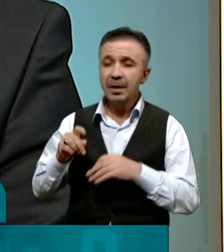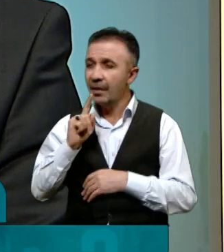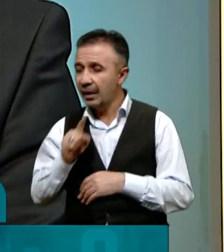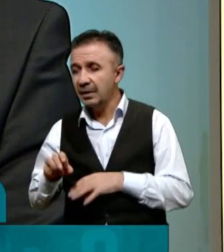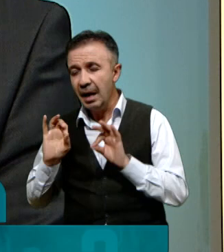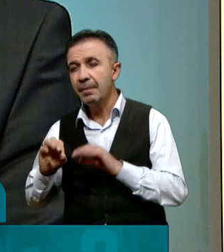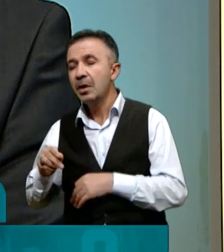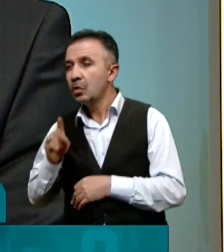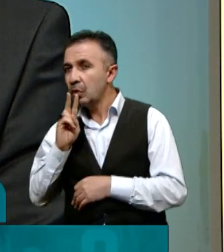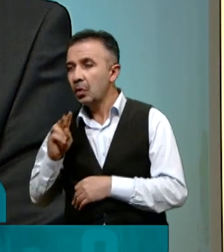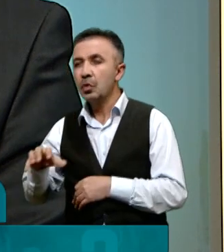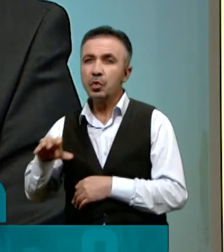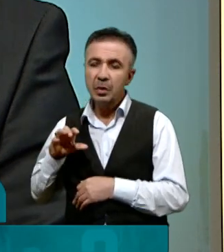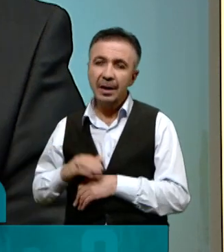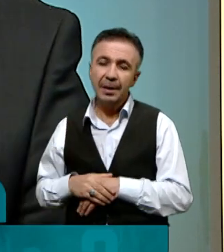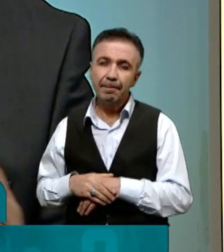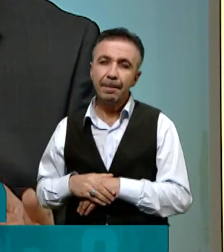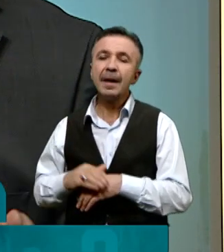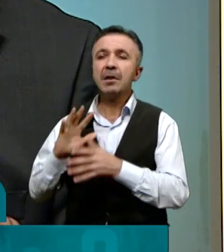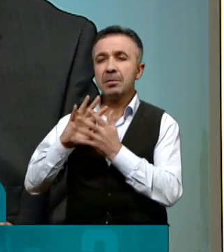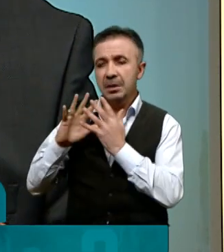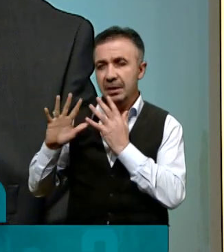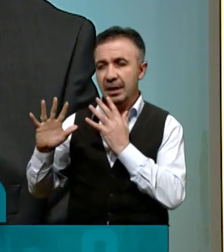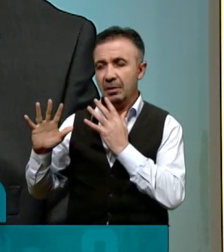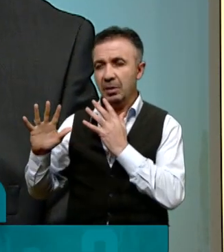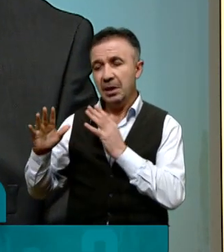son sünnette efendim sırayı olduğu gibi